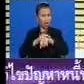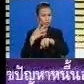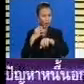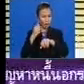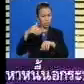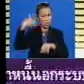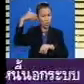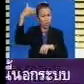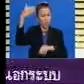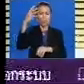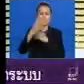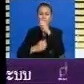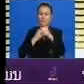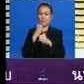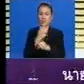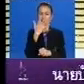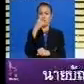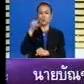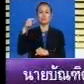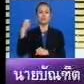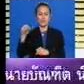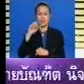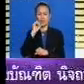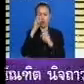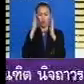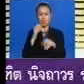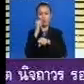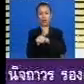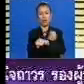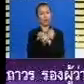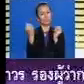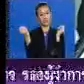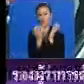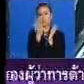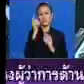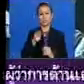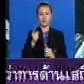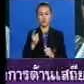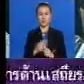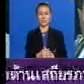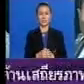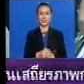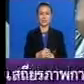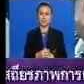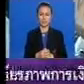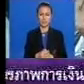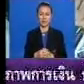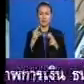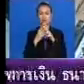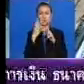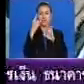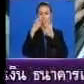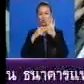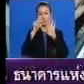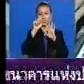ถึงว่า 10ปีนะครับนอกจากนี้ก็ยังระบุด้วยว่าภาคแรงงานจะได้รับผลกระทบมากที่สุดครับนายดุสิตลท